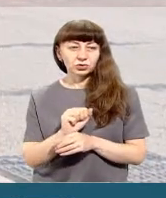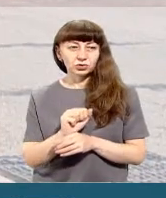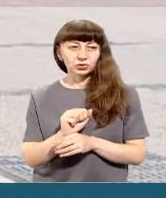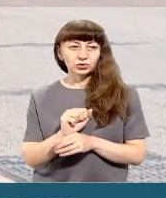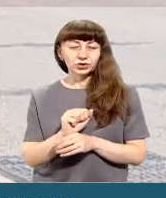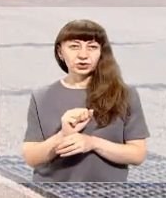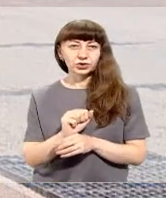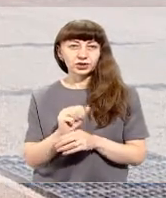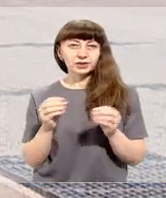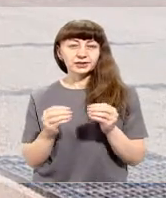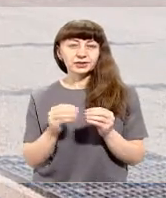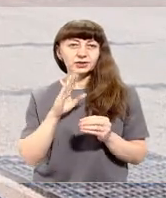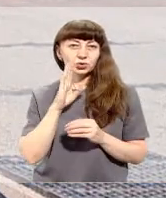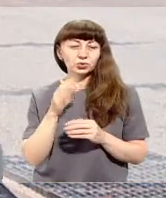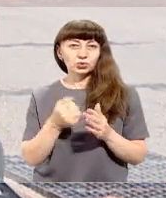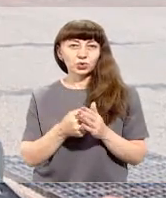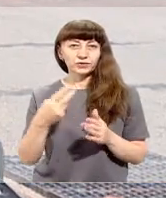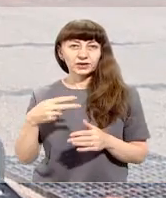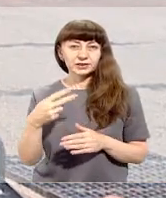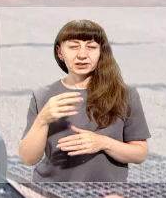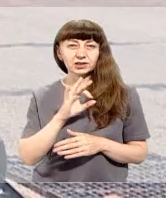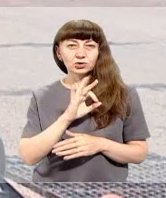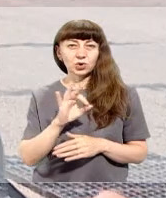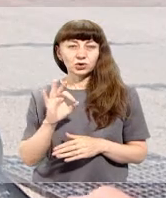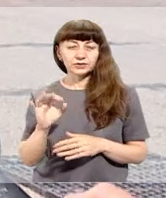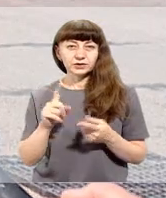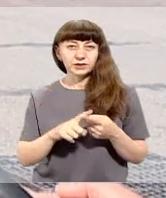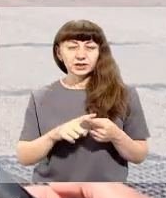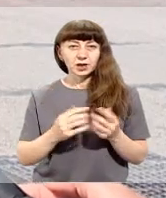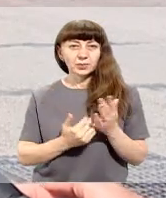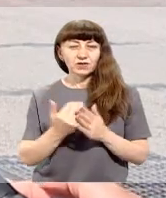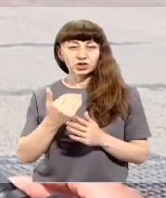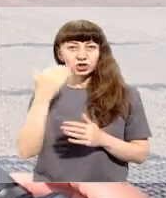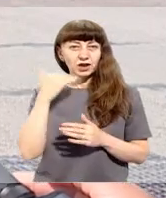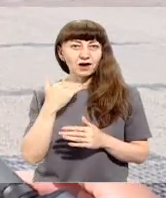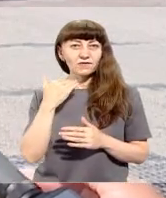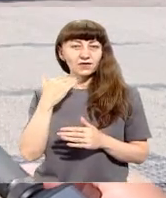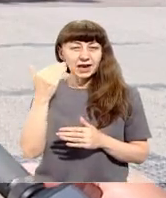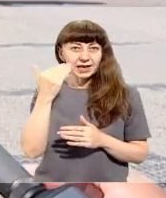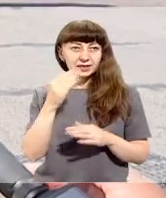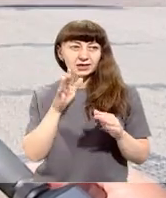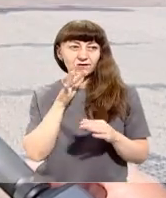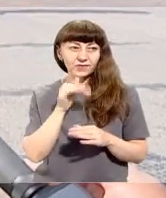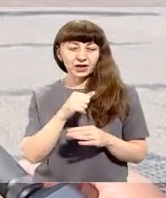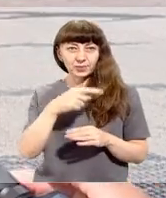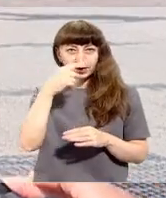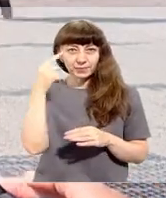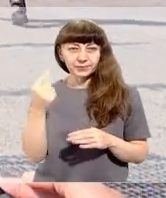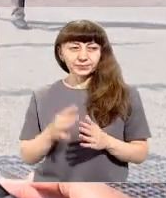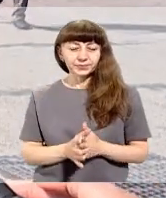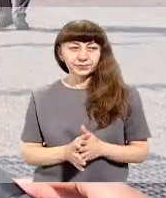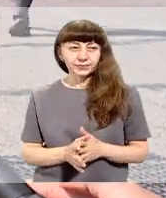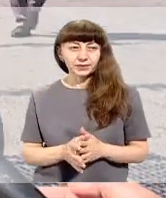10 часов утра до 20:00 в связи с повышением температуры в летний период. Данное ограничение введено